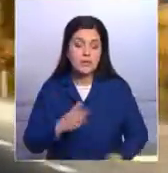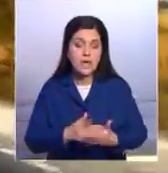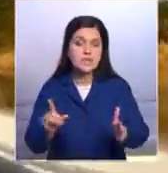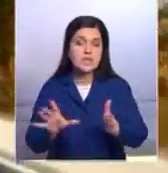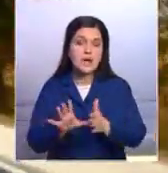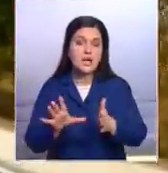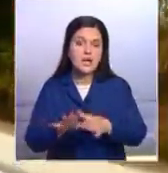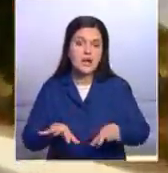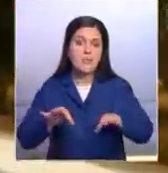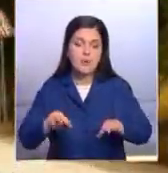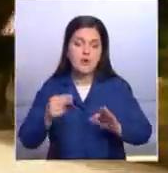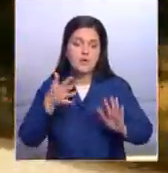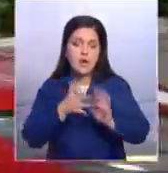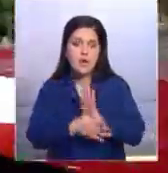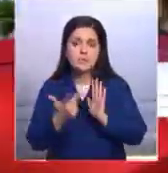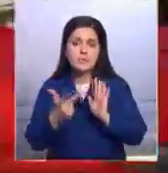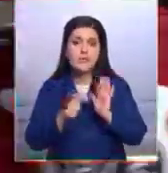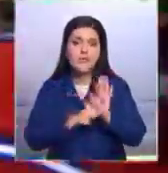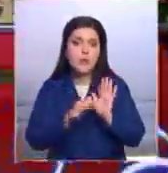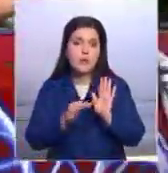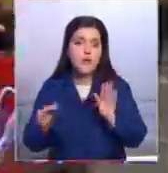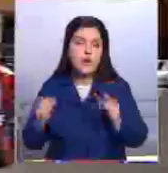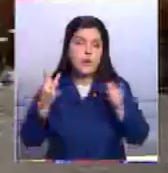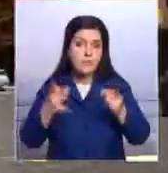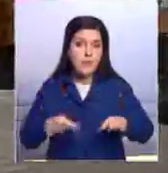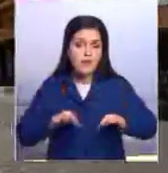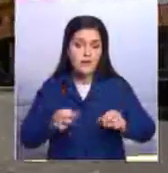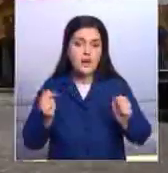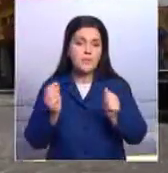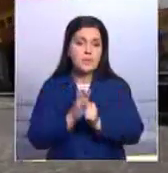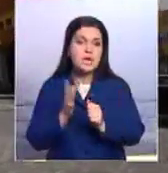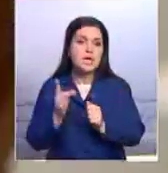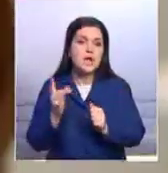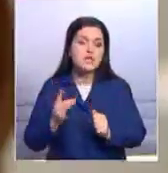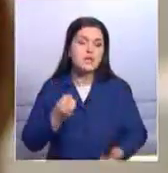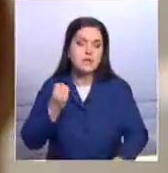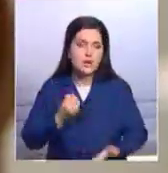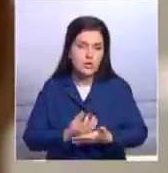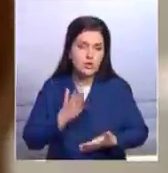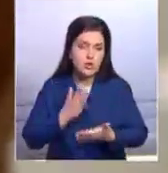украинцу обходится в 38 центов, в то время как на обычном авто в 15 раз дороже.